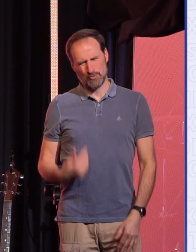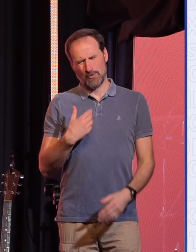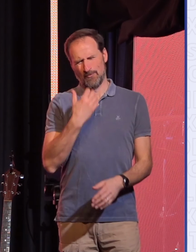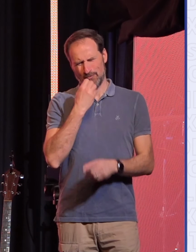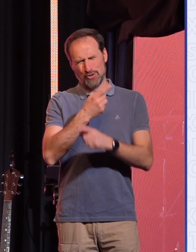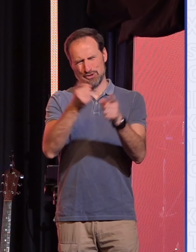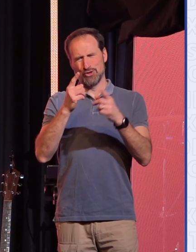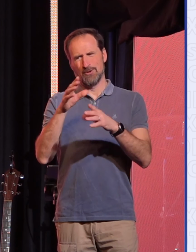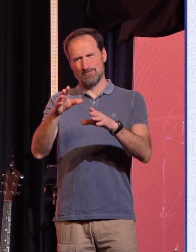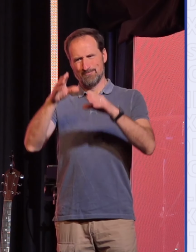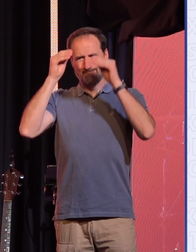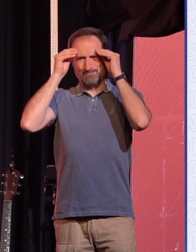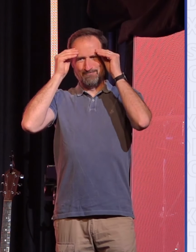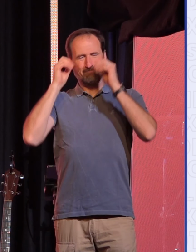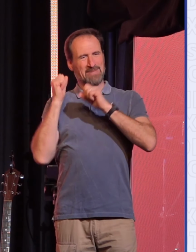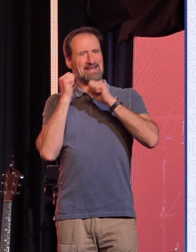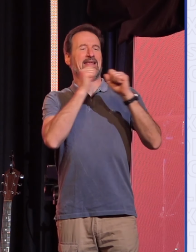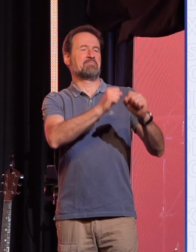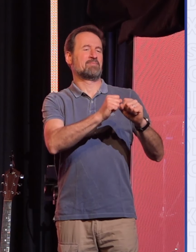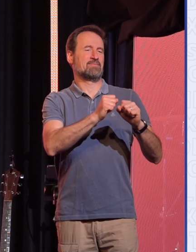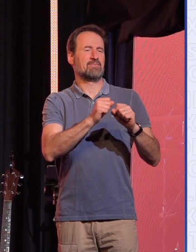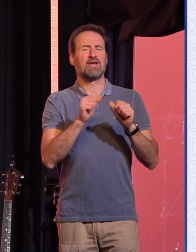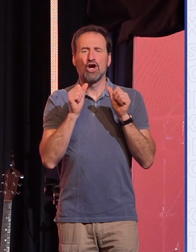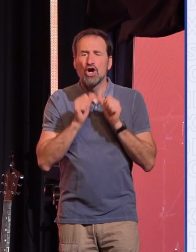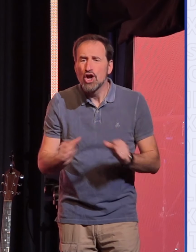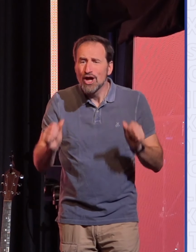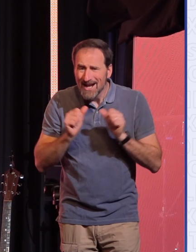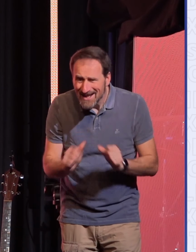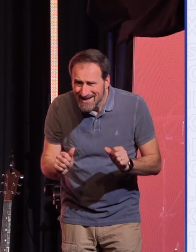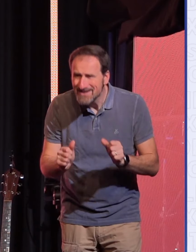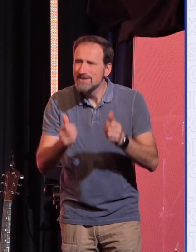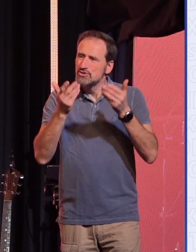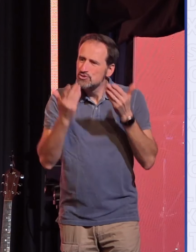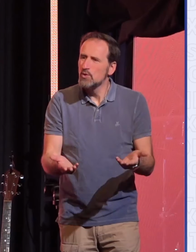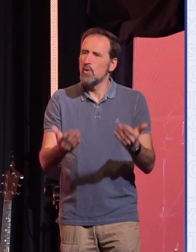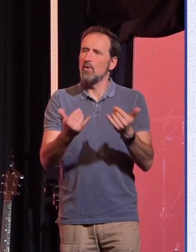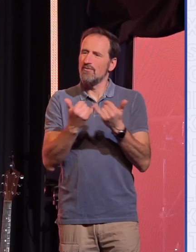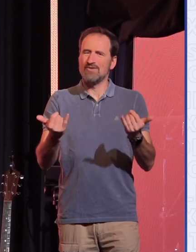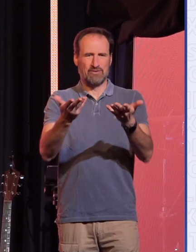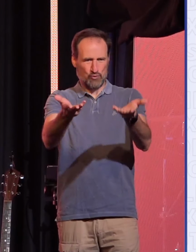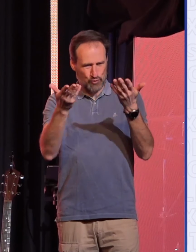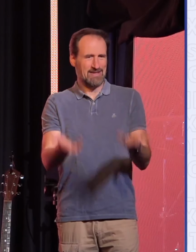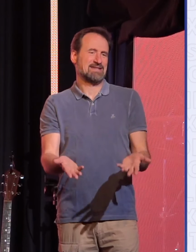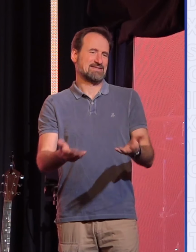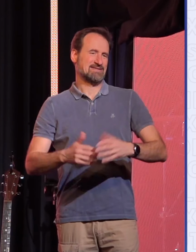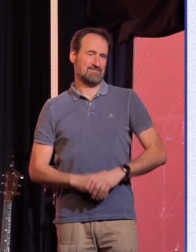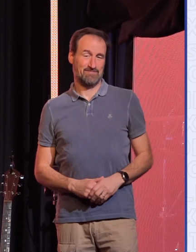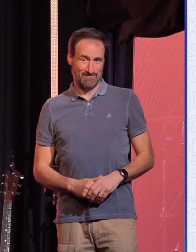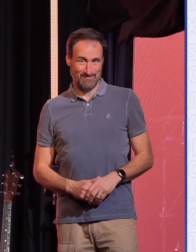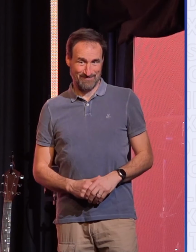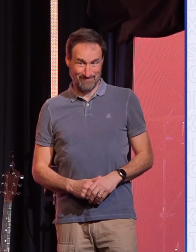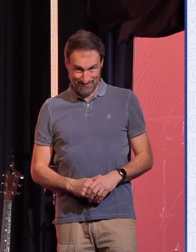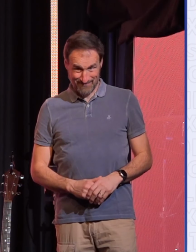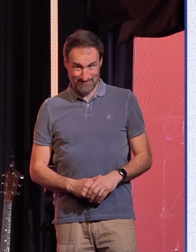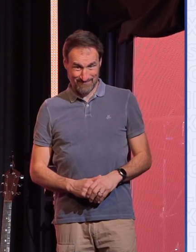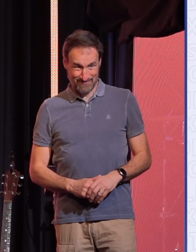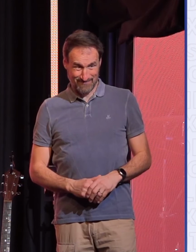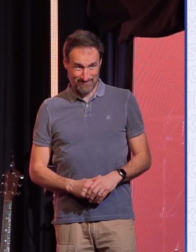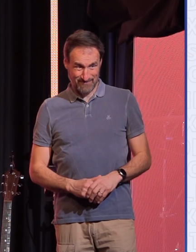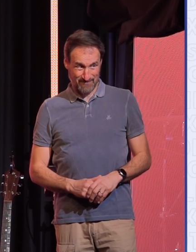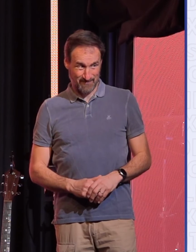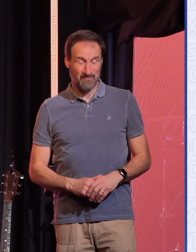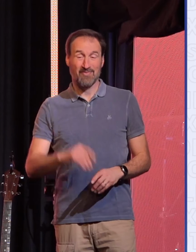zu sein im Status, wo du stehst. Weil da hat dich Gott reingestellt. Und wir wollen jetzt einfach mal in